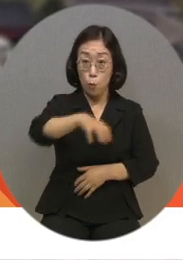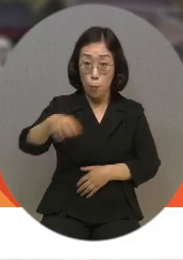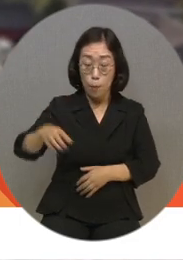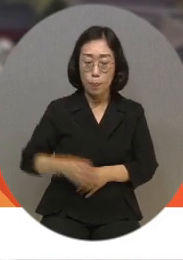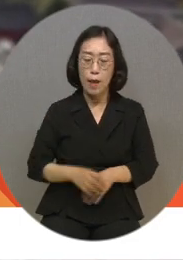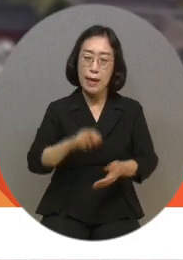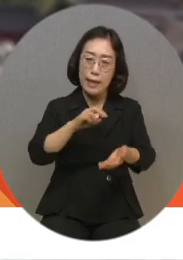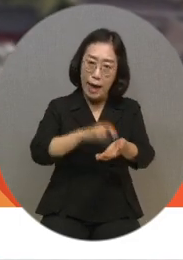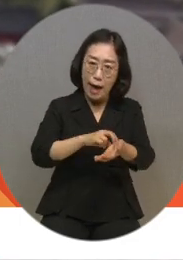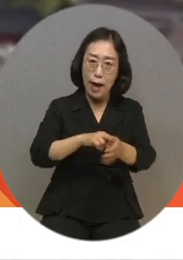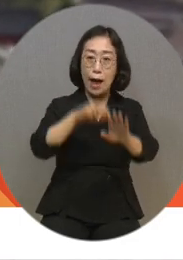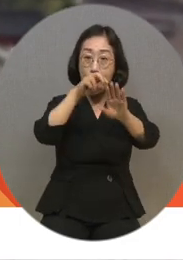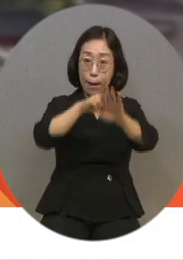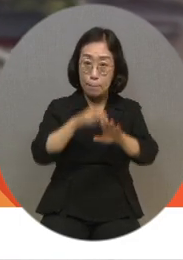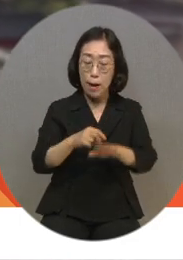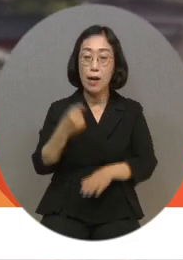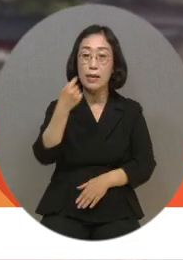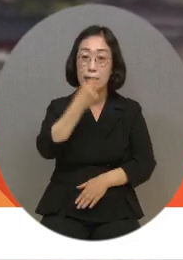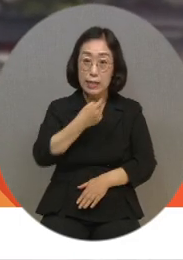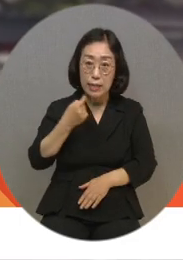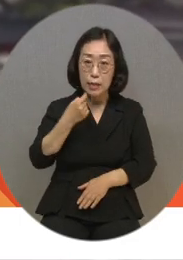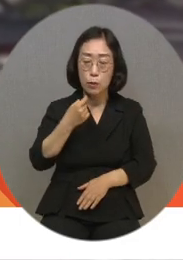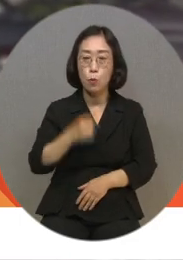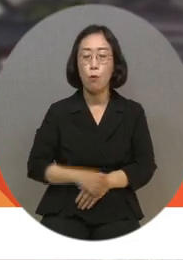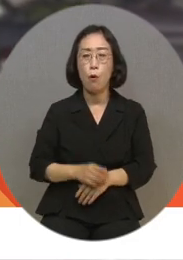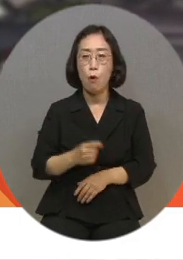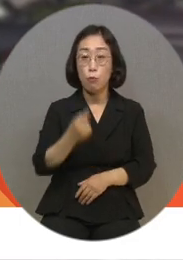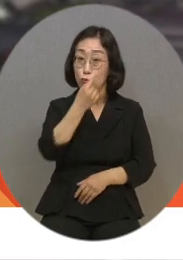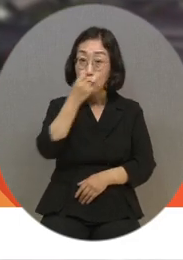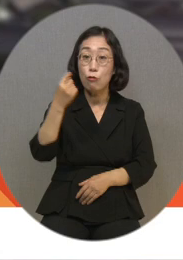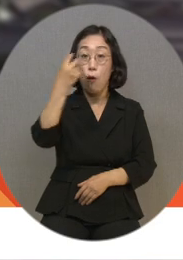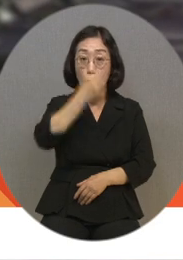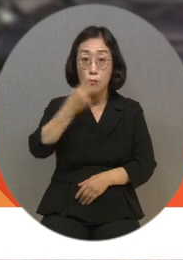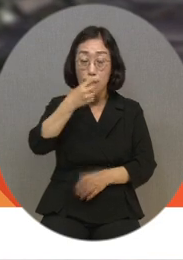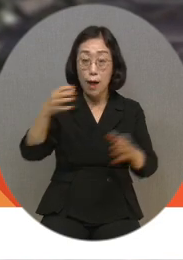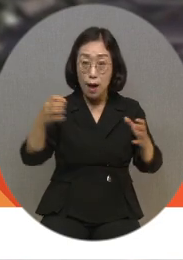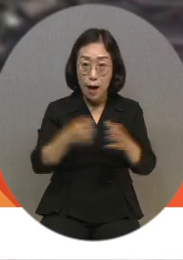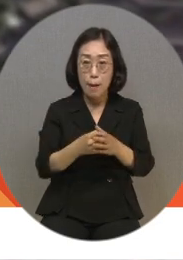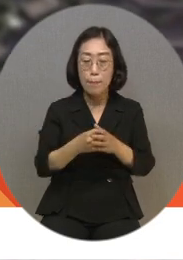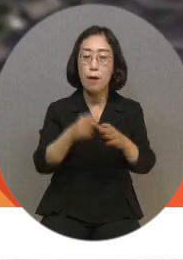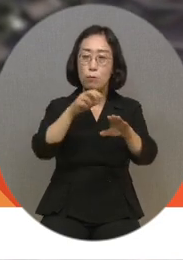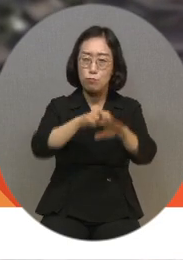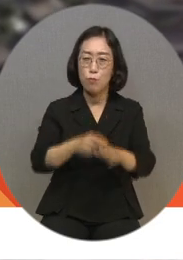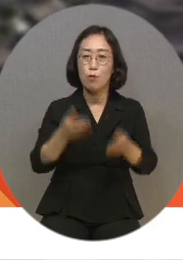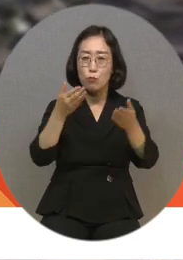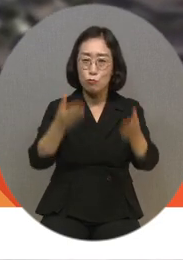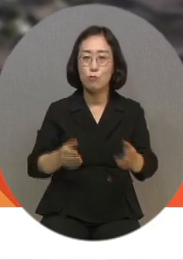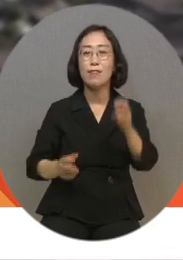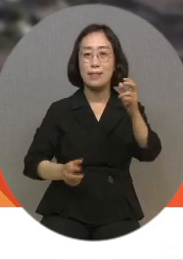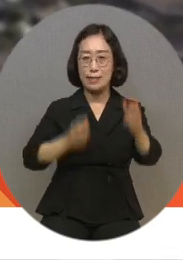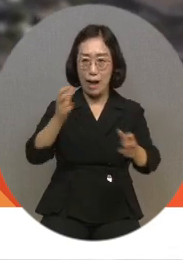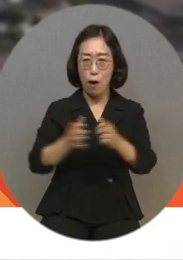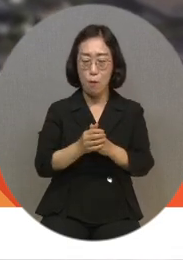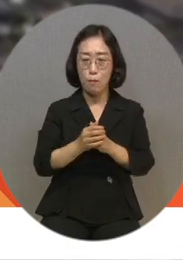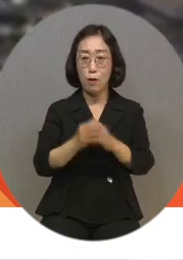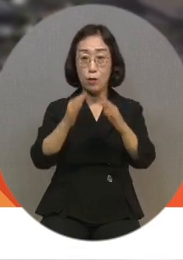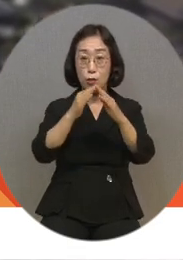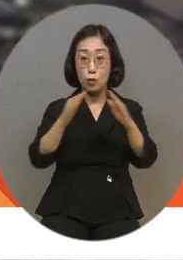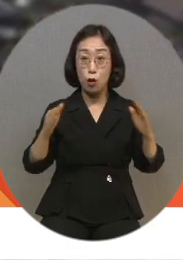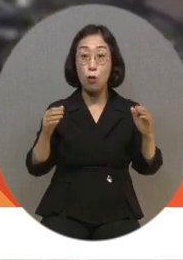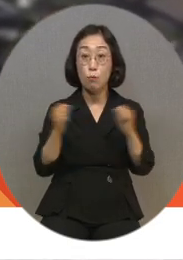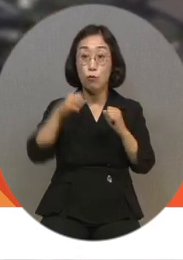양한방 의료와 구간 검진 검한 등 의료 서비스를 제공하는 사업입니다 전복 특별 자치